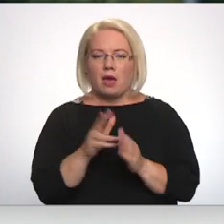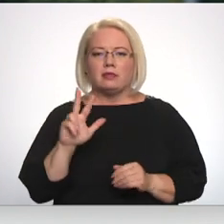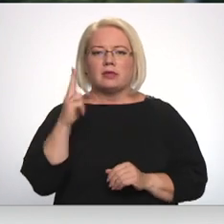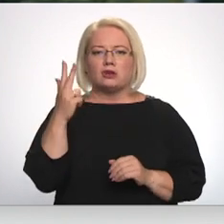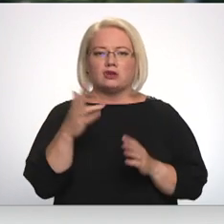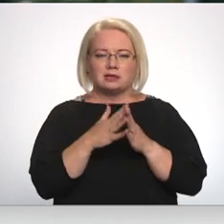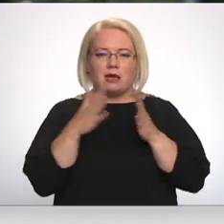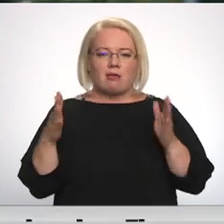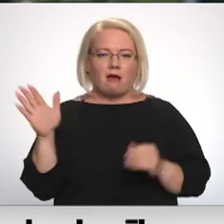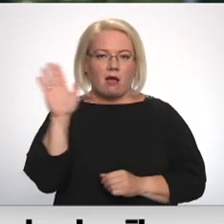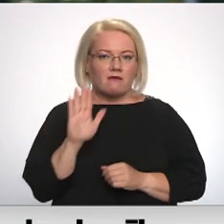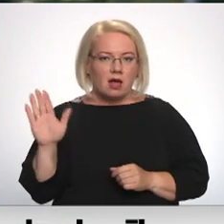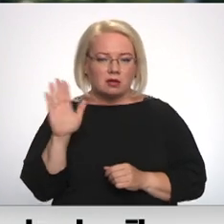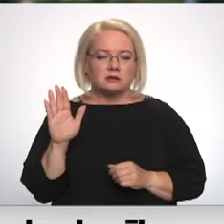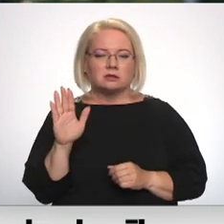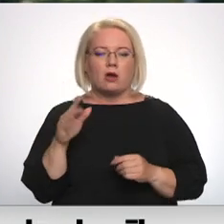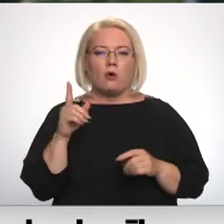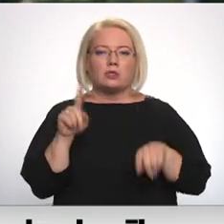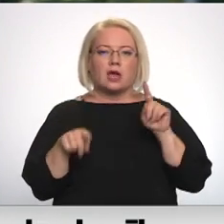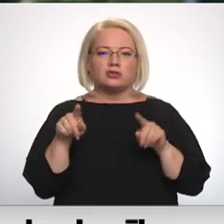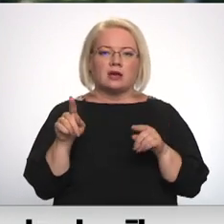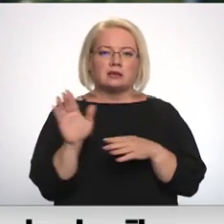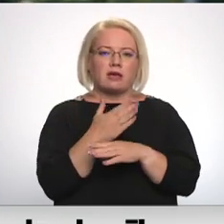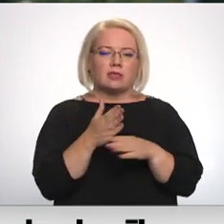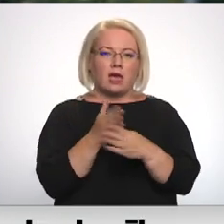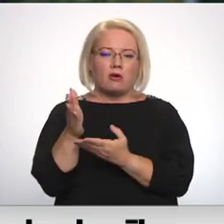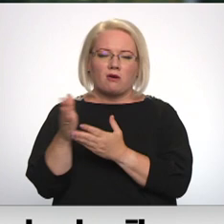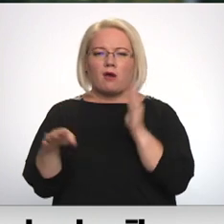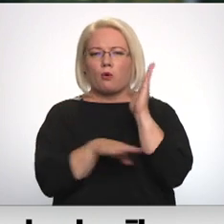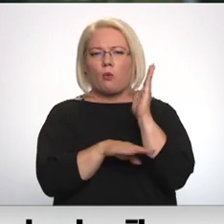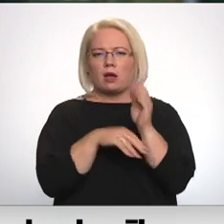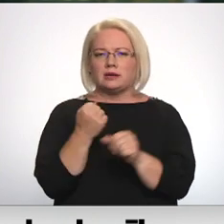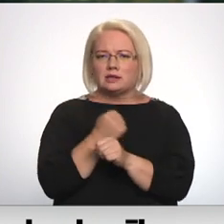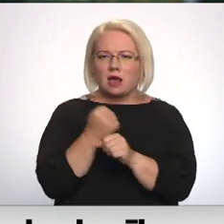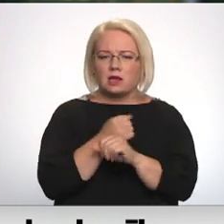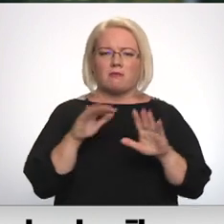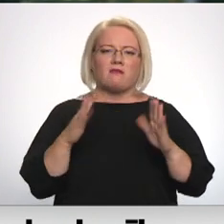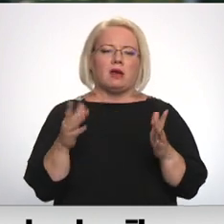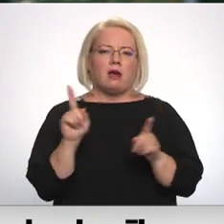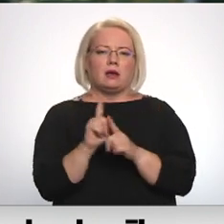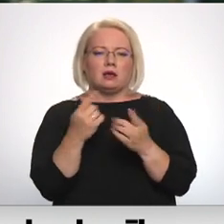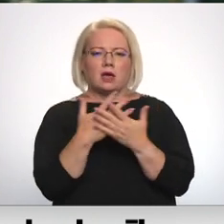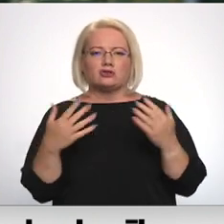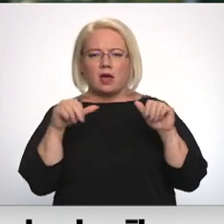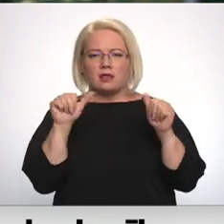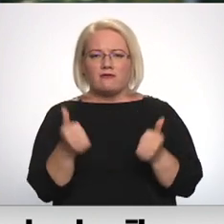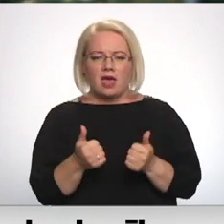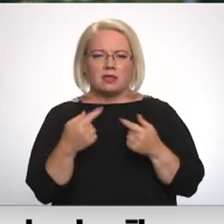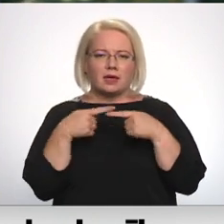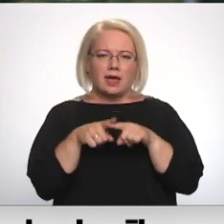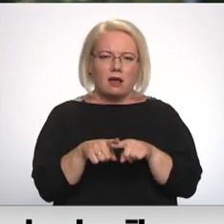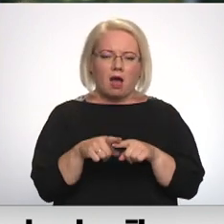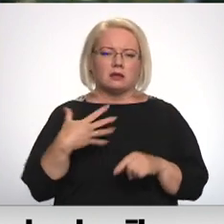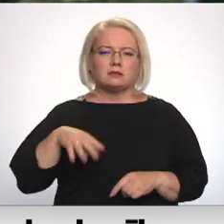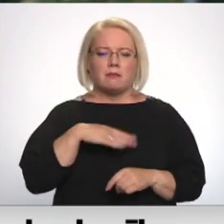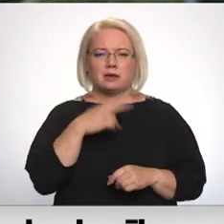lielākais partneris, un mēs redzam atsevišķās kategorijās, vai tie ir koka izstrādājumi, vai tad, teiksim, dažādi mehānismu iekārtas, mēs